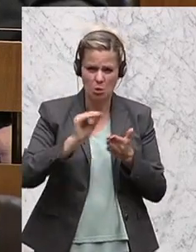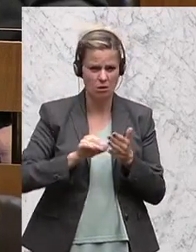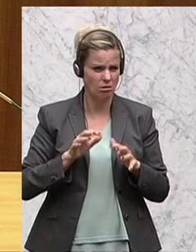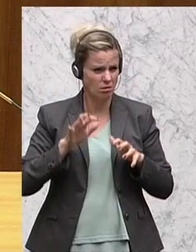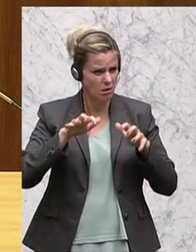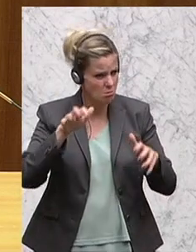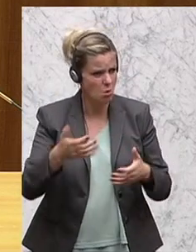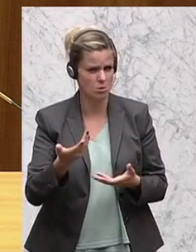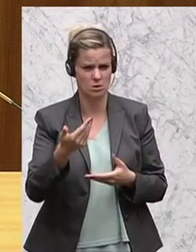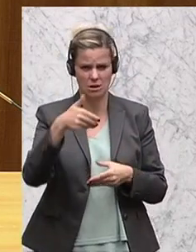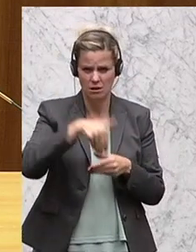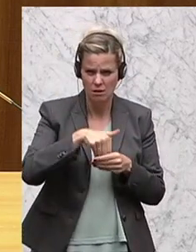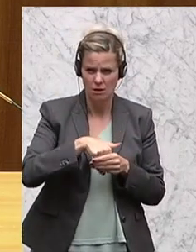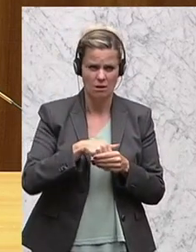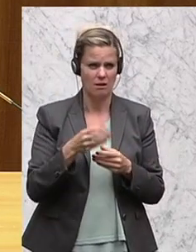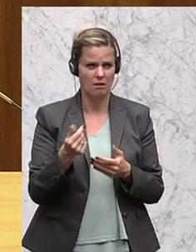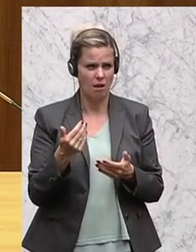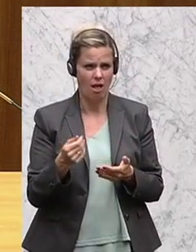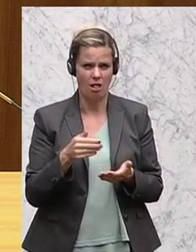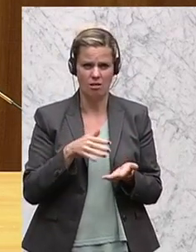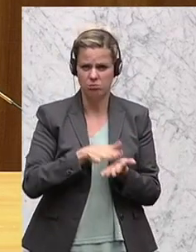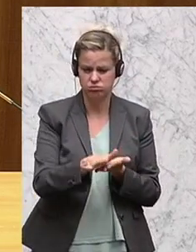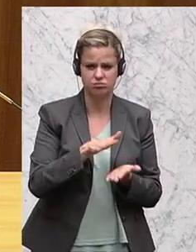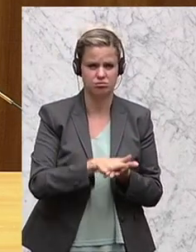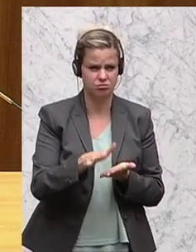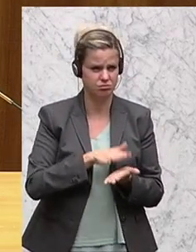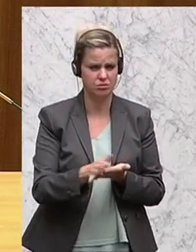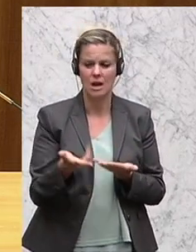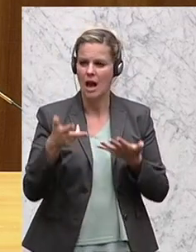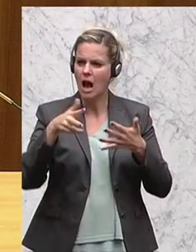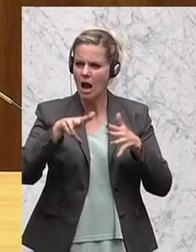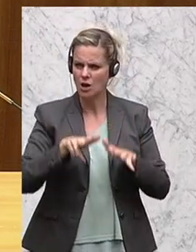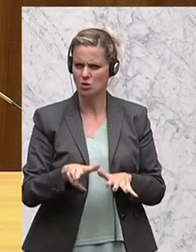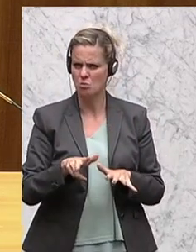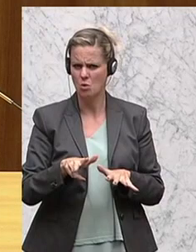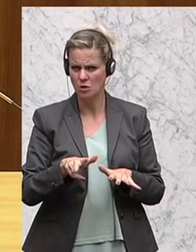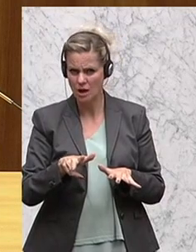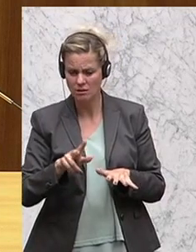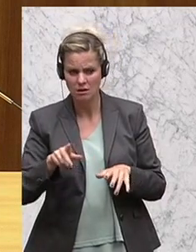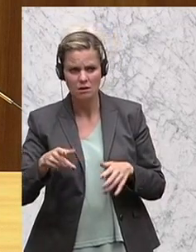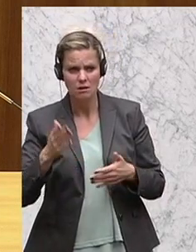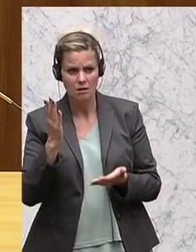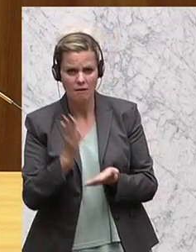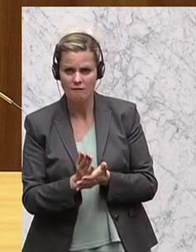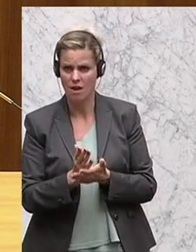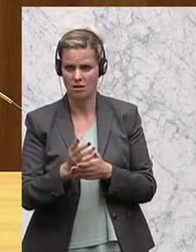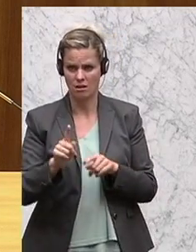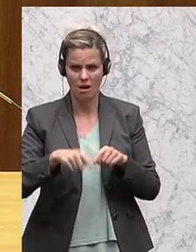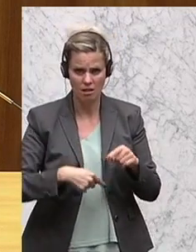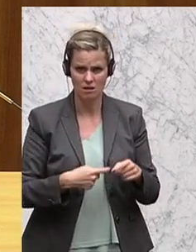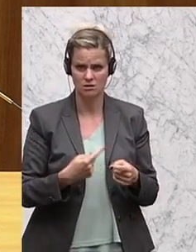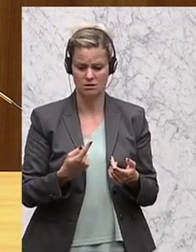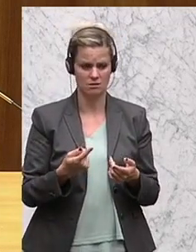unheimlich viel Geld verschlingen, die Abgangsquote mit 8 Monaten unter jeder Kritik ist, das sogar die Arbeiterkammer